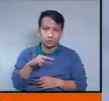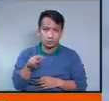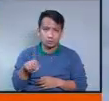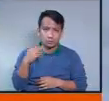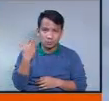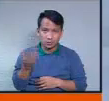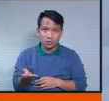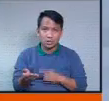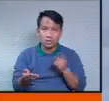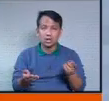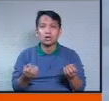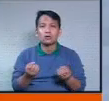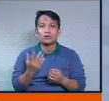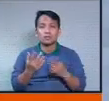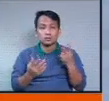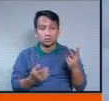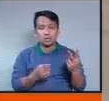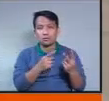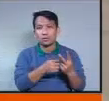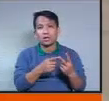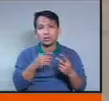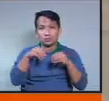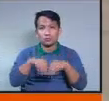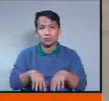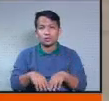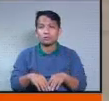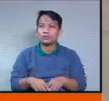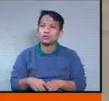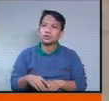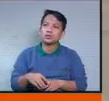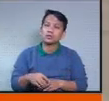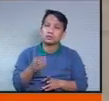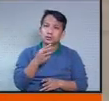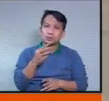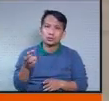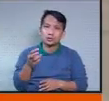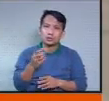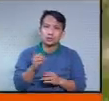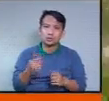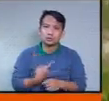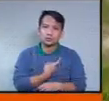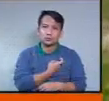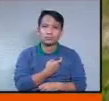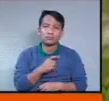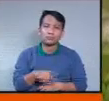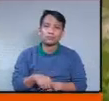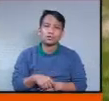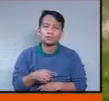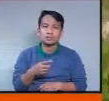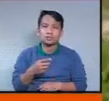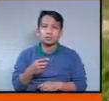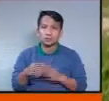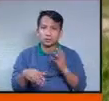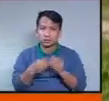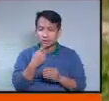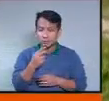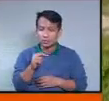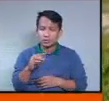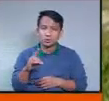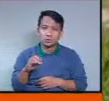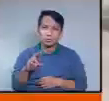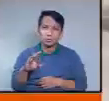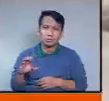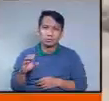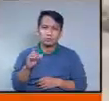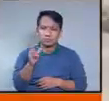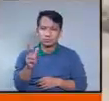patay. 2 naman ang nawawala, aabot naman sa higit 400 ang naitalang sugatan. Ayon pa sa datos ng NDRRMC,